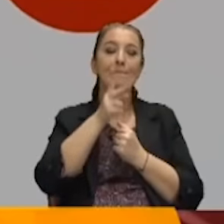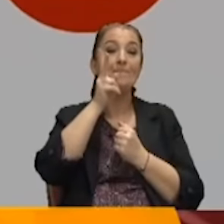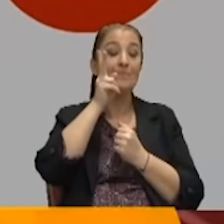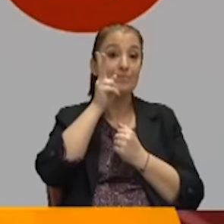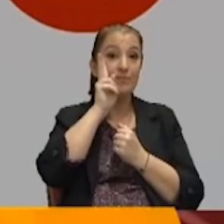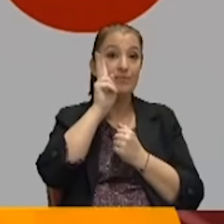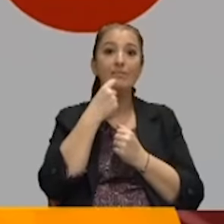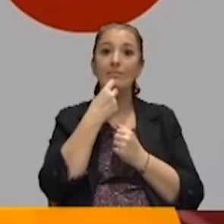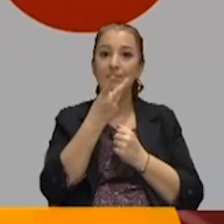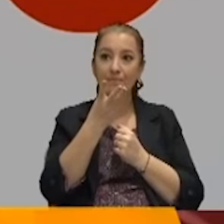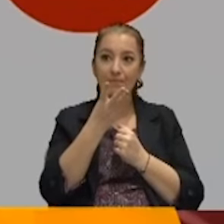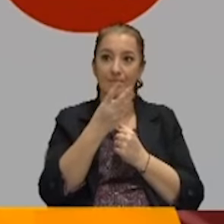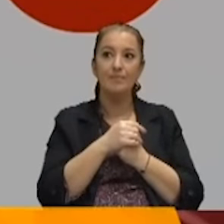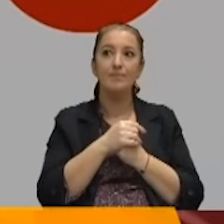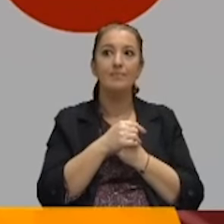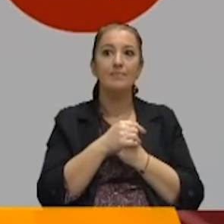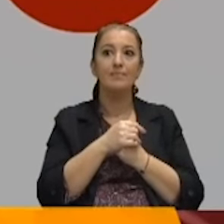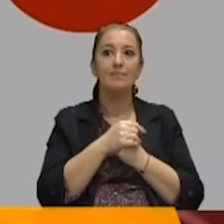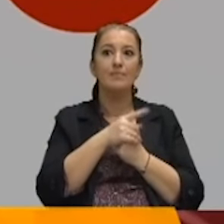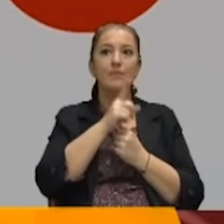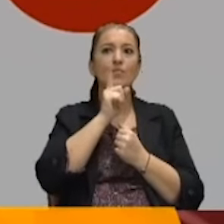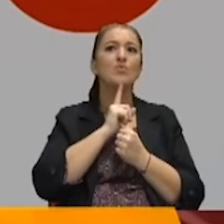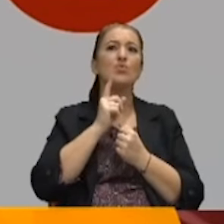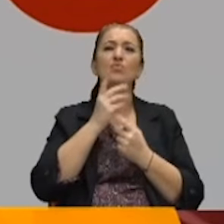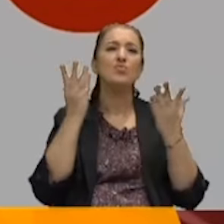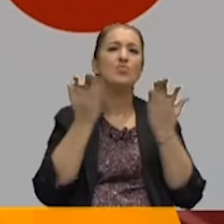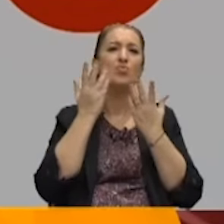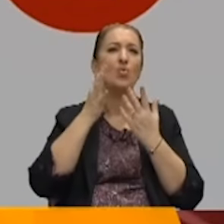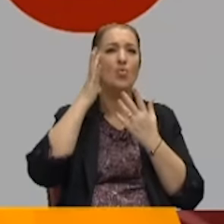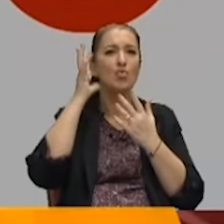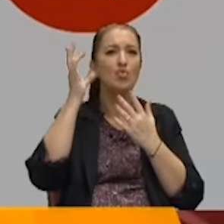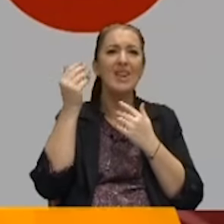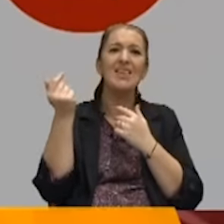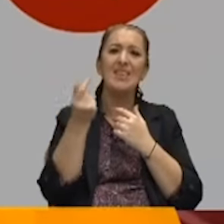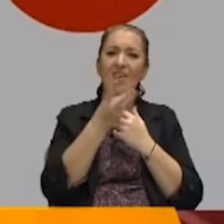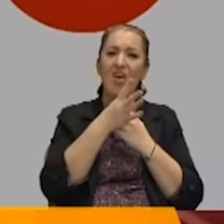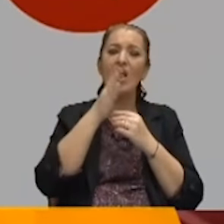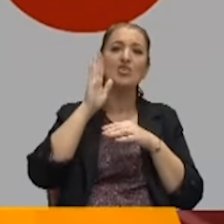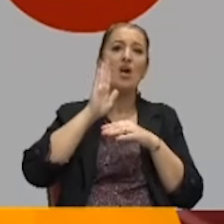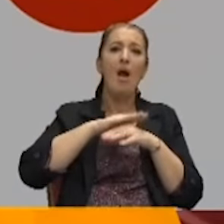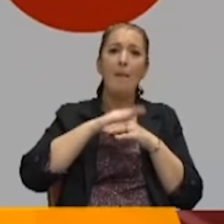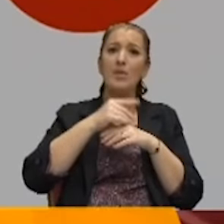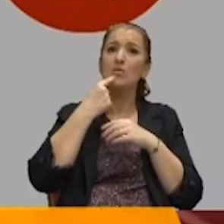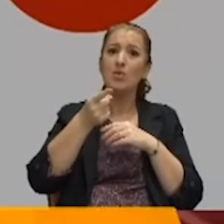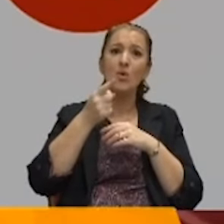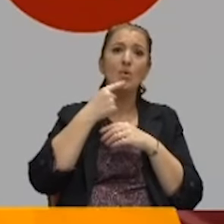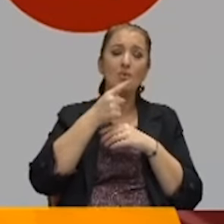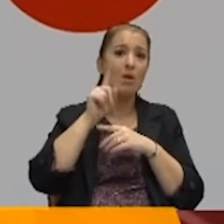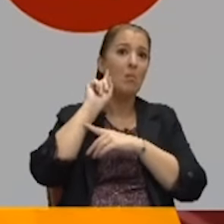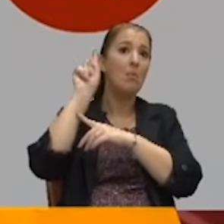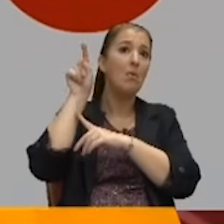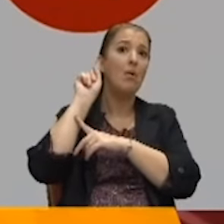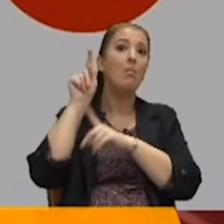Son yıllarda muteber yüzlerce uzmanın defalarca yaptığı uyarılara kulak verilmediği